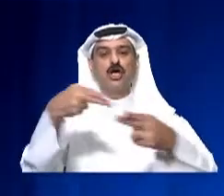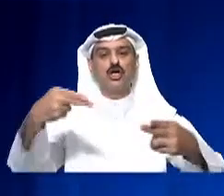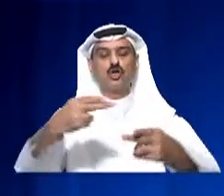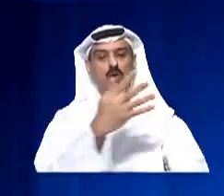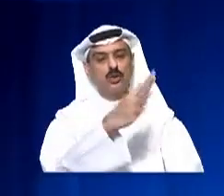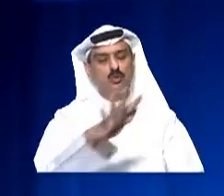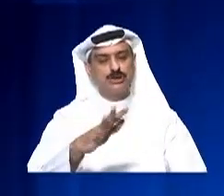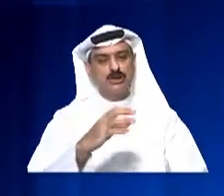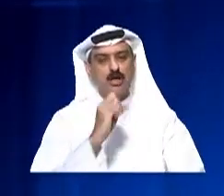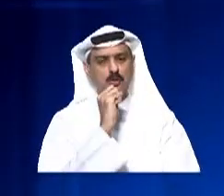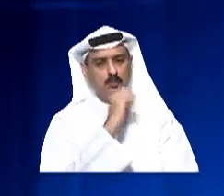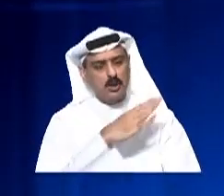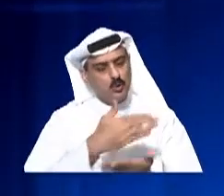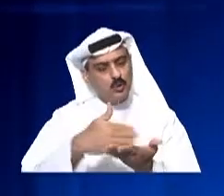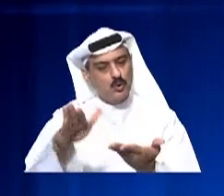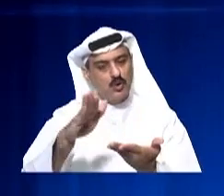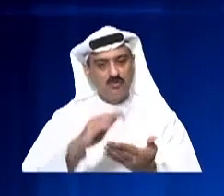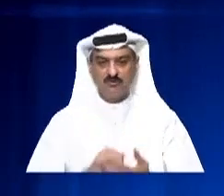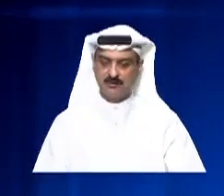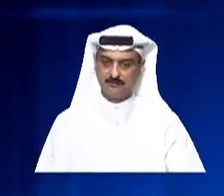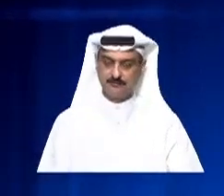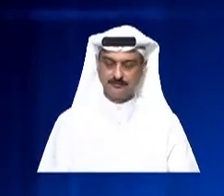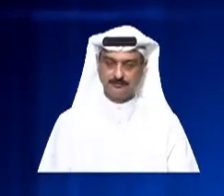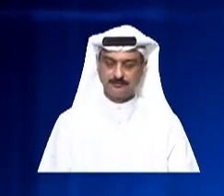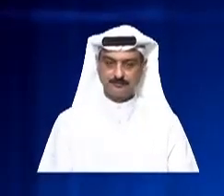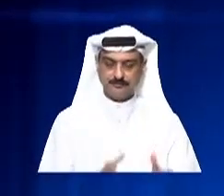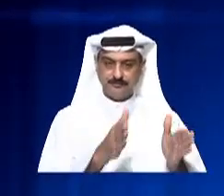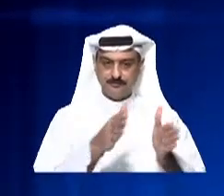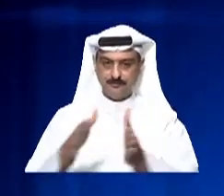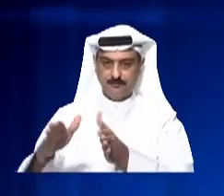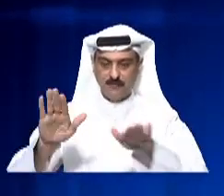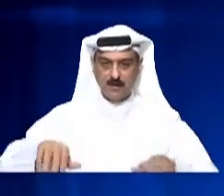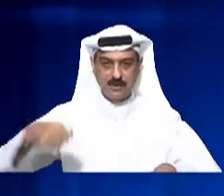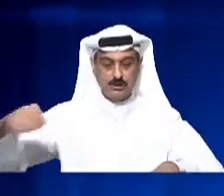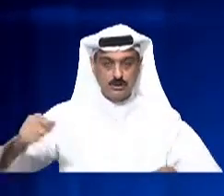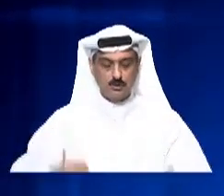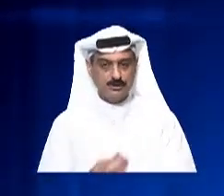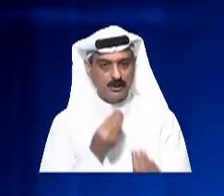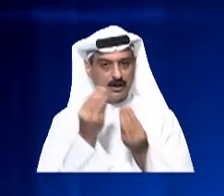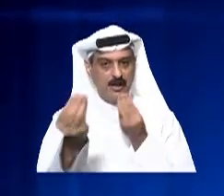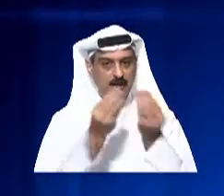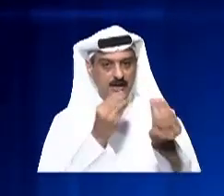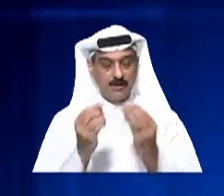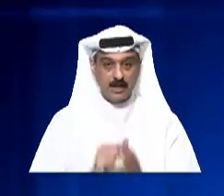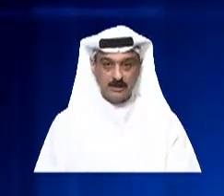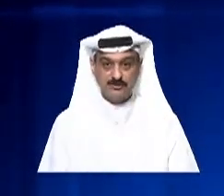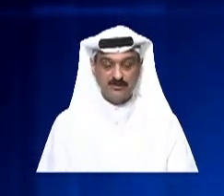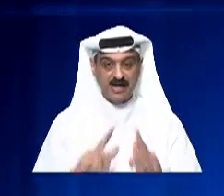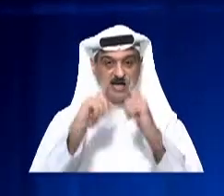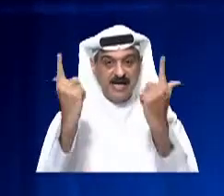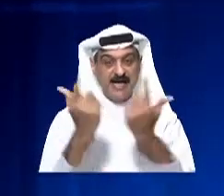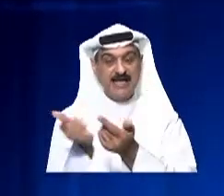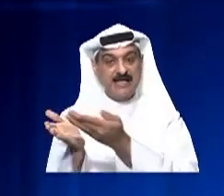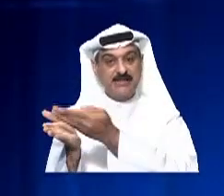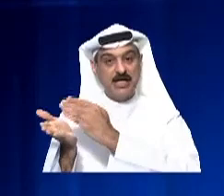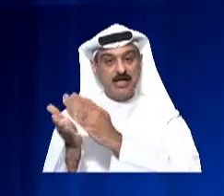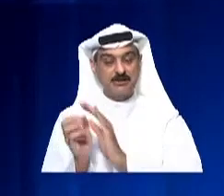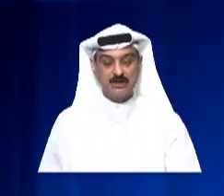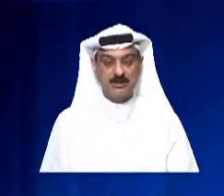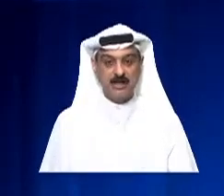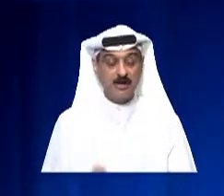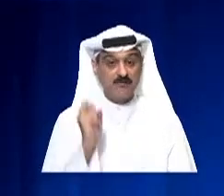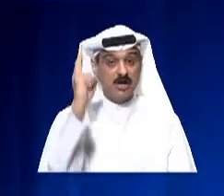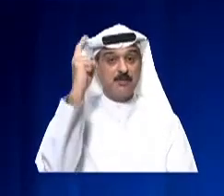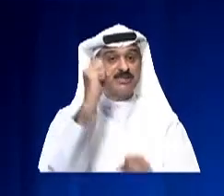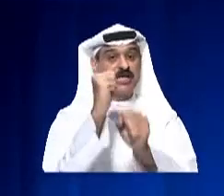كل مكروه. ثم ناقش مجلس الوزراء توصية لجنة الشؤون الاقتصادية بشأن مشاريع قوانين